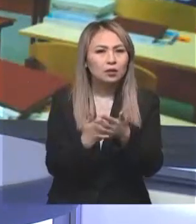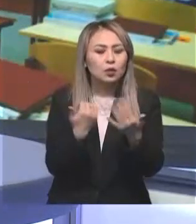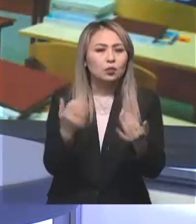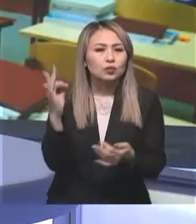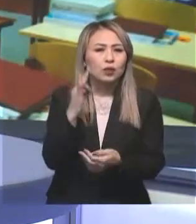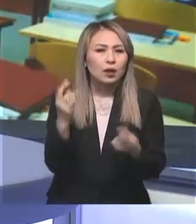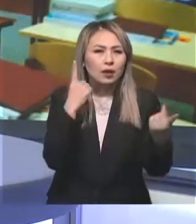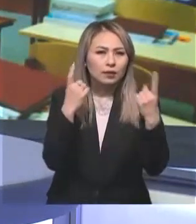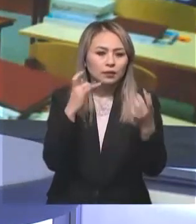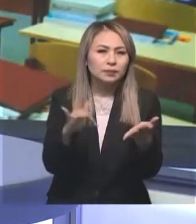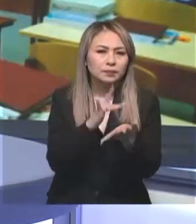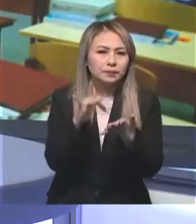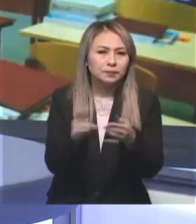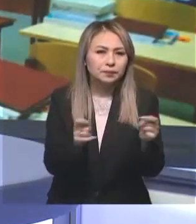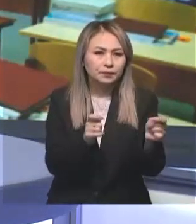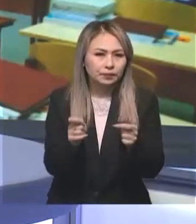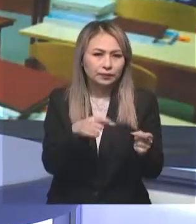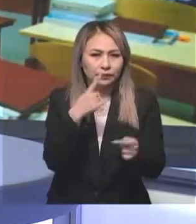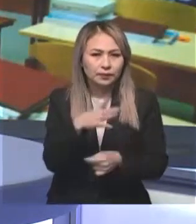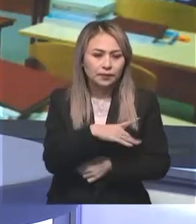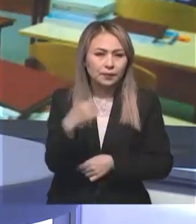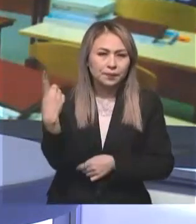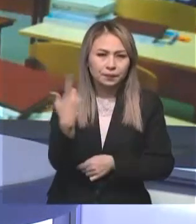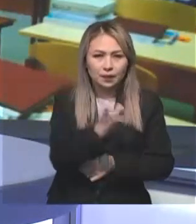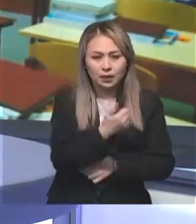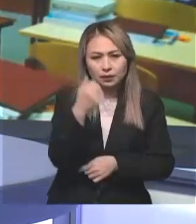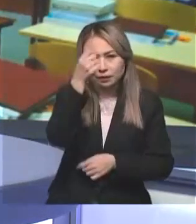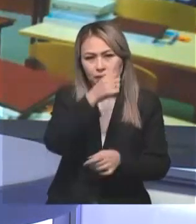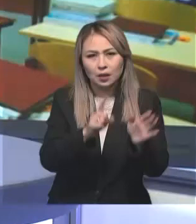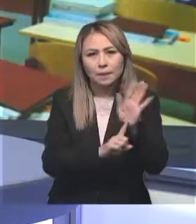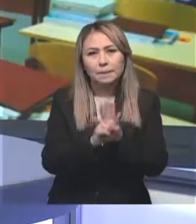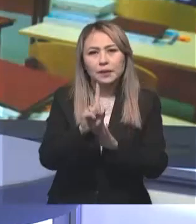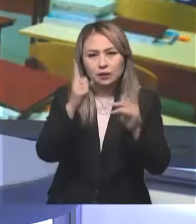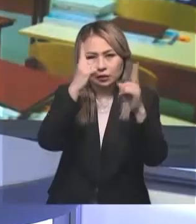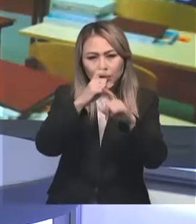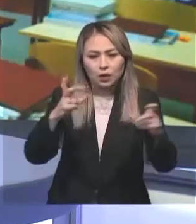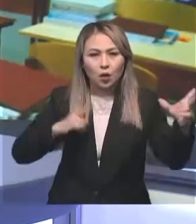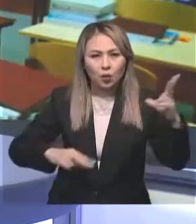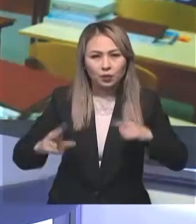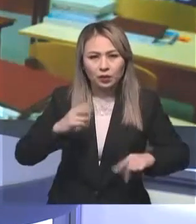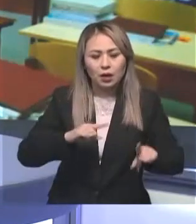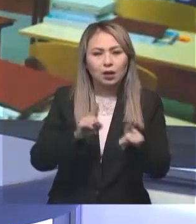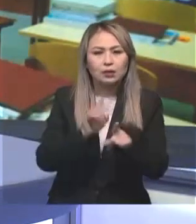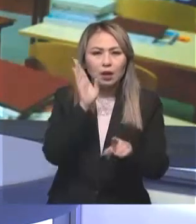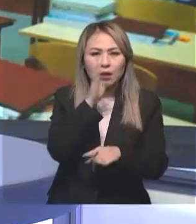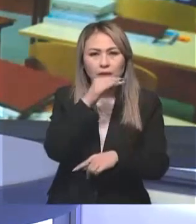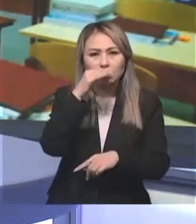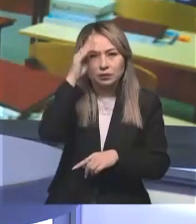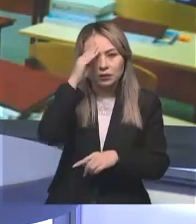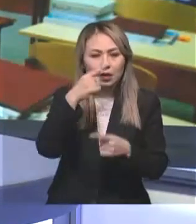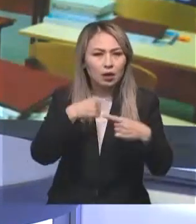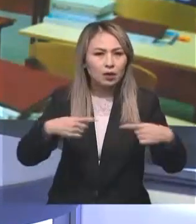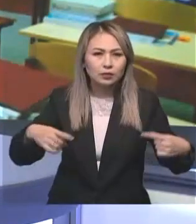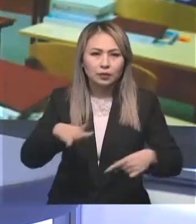анықталды. Бұл туралы қалалық білім беру басқармасының өкілдері айтты. Апта басында жарияланған хабарды ұстаздар қауымы мен ата-аналар